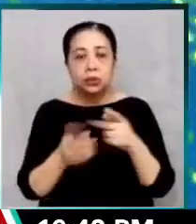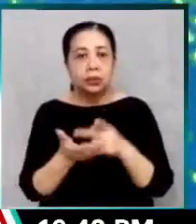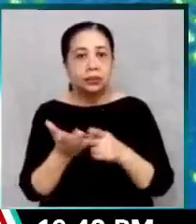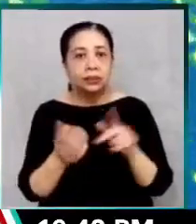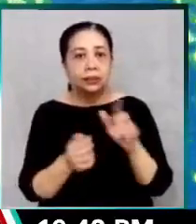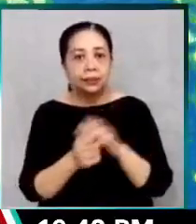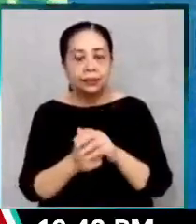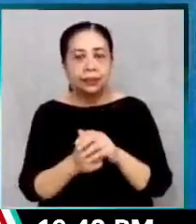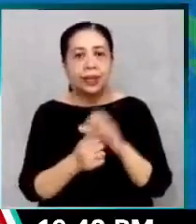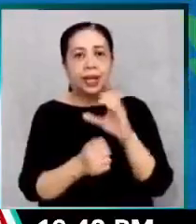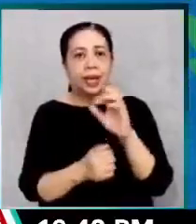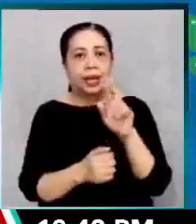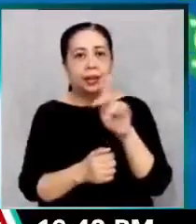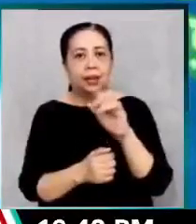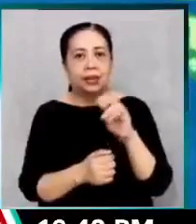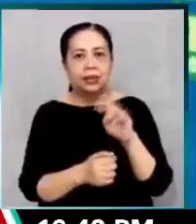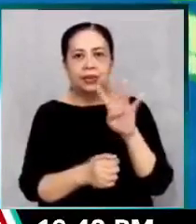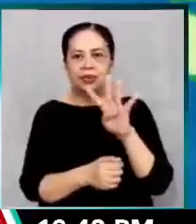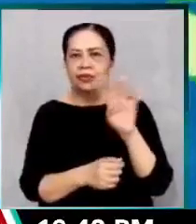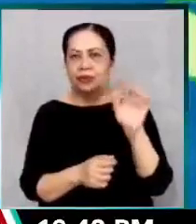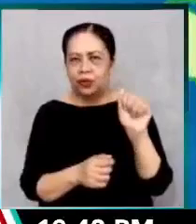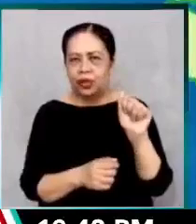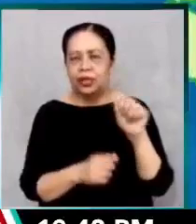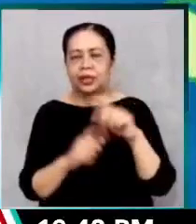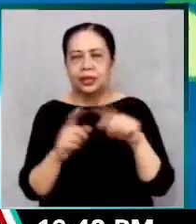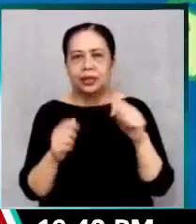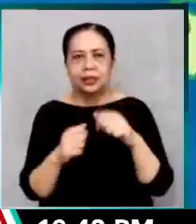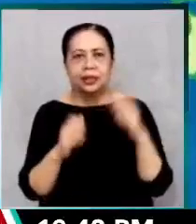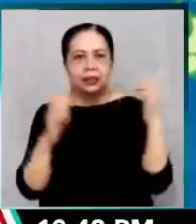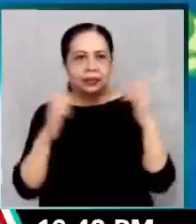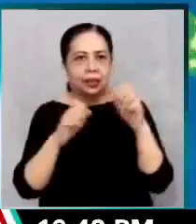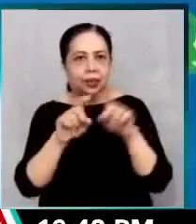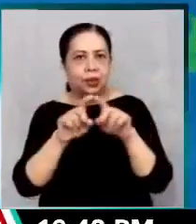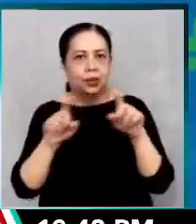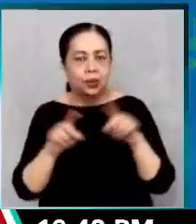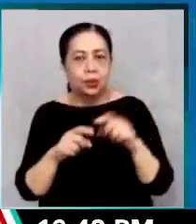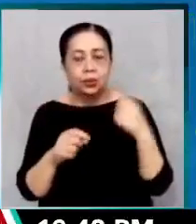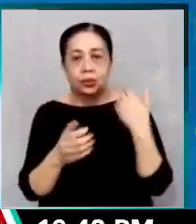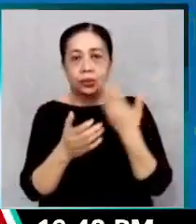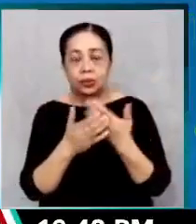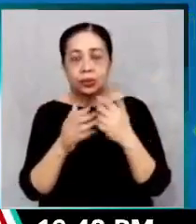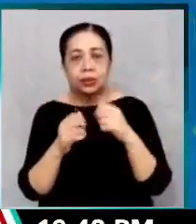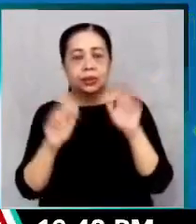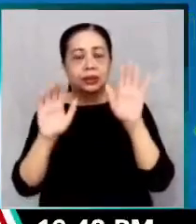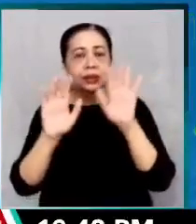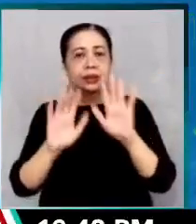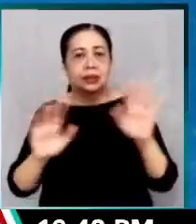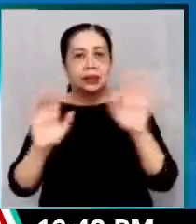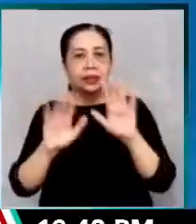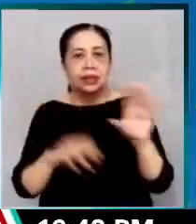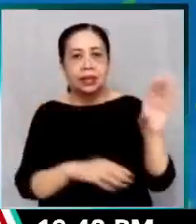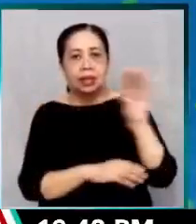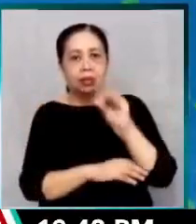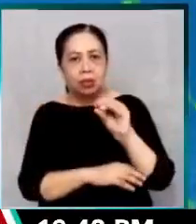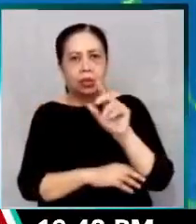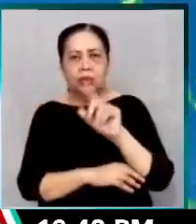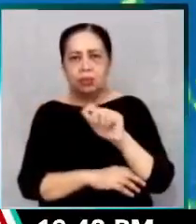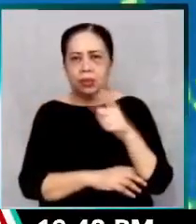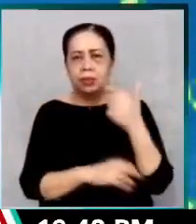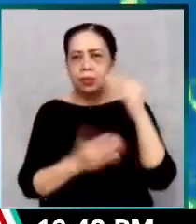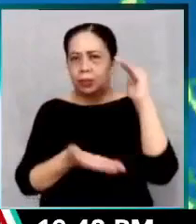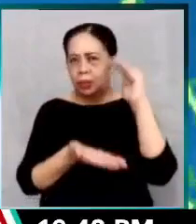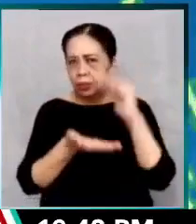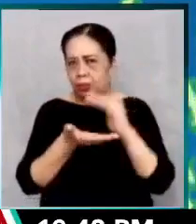Calabarzon. Posibleng ganito rin po ang inaasahan lagay ng panahon pagsapit ng Linggo ng hapon, pero bahagyang mababawasan ang mga